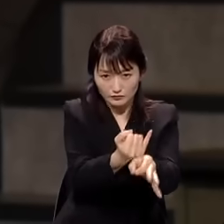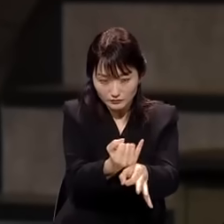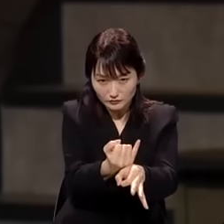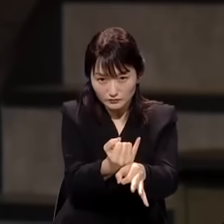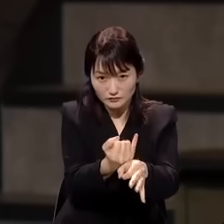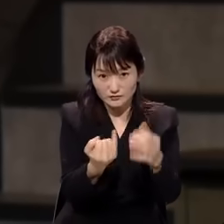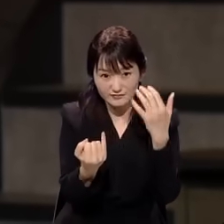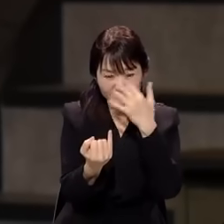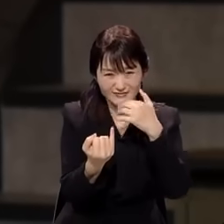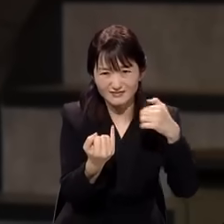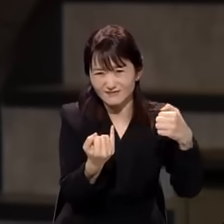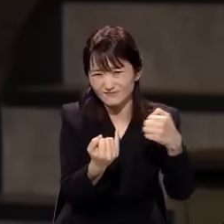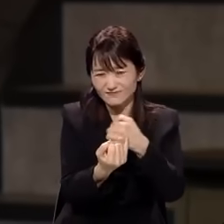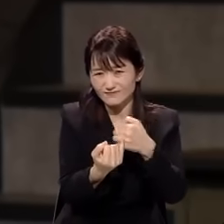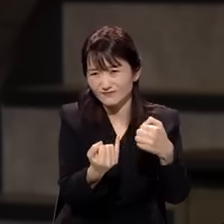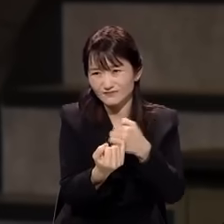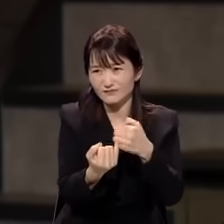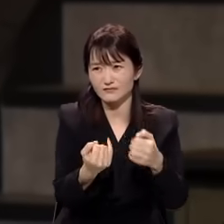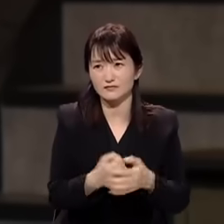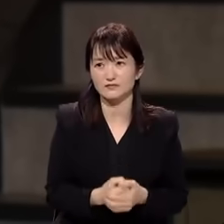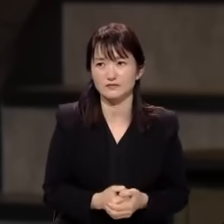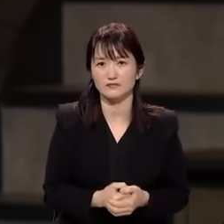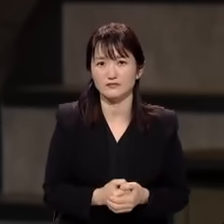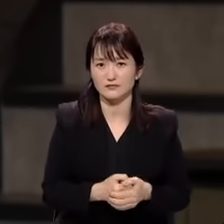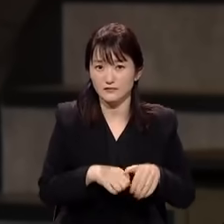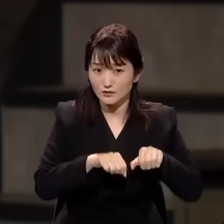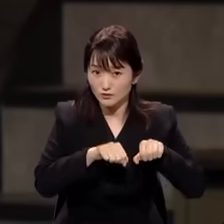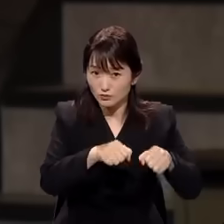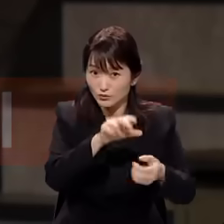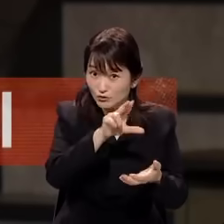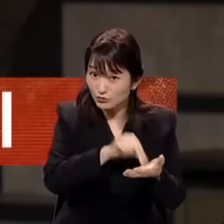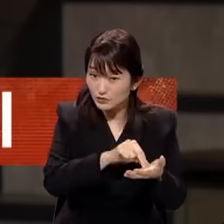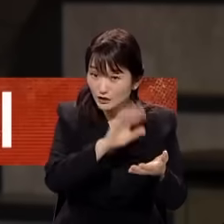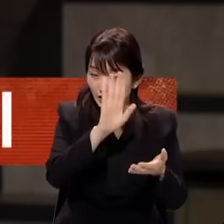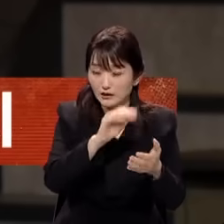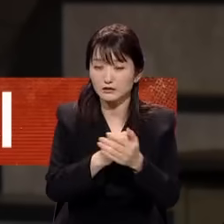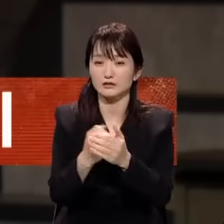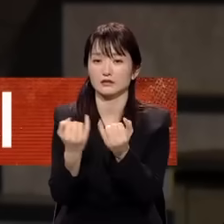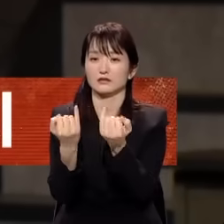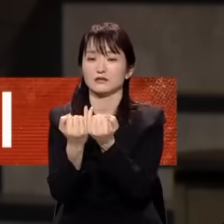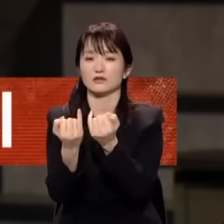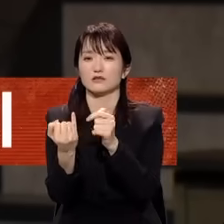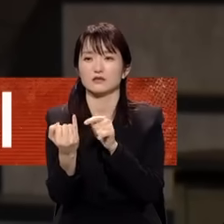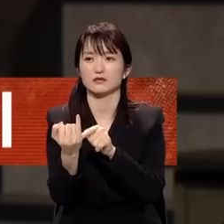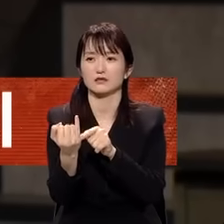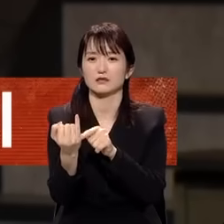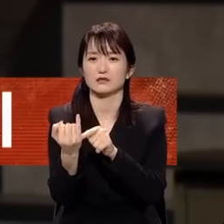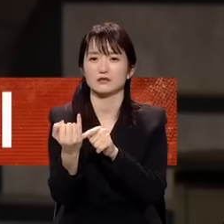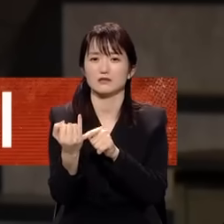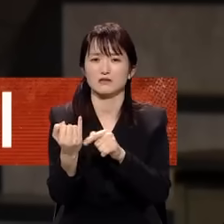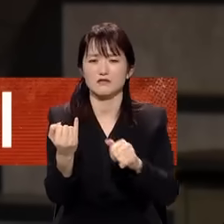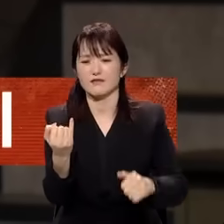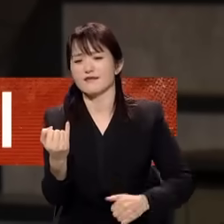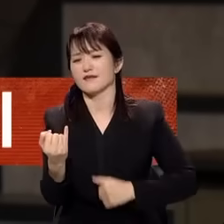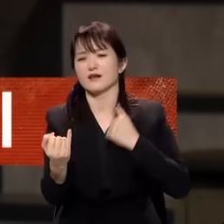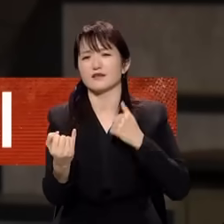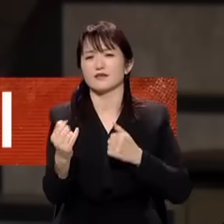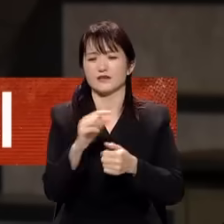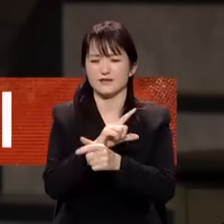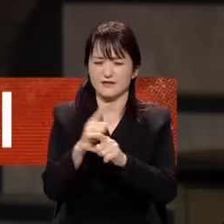거기서 문제가 된 게 오토바이가 문제가 됐었습니까? 그 여성에 대해서 정말 그 천인 공로할 여러 가지 어떤